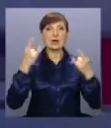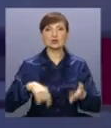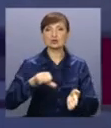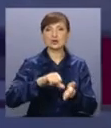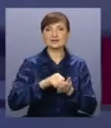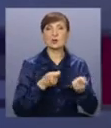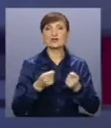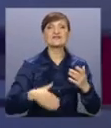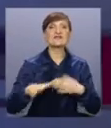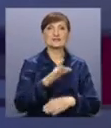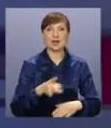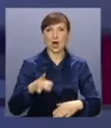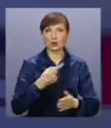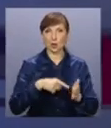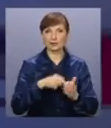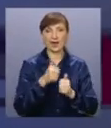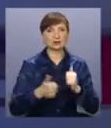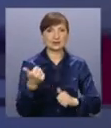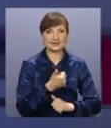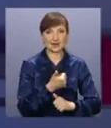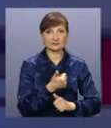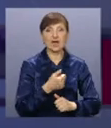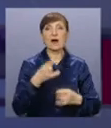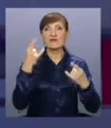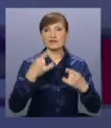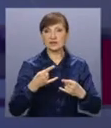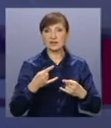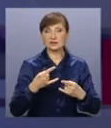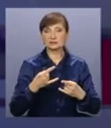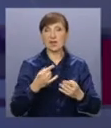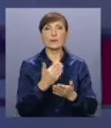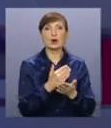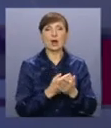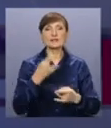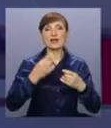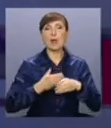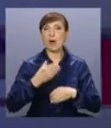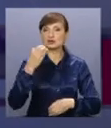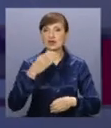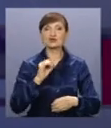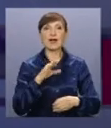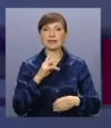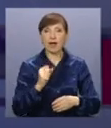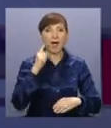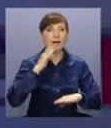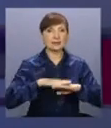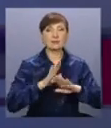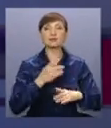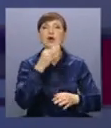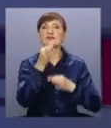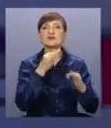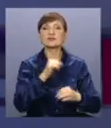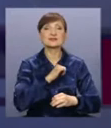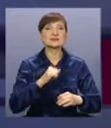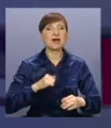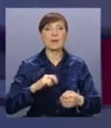руководителей всех районов города. Каждую неделю в эфире информационно-аналитических программ «Телебашня» и «Шарайна» акимы будут отвечать на самые